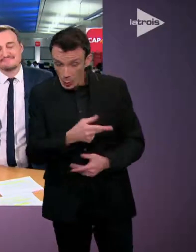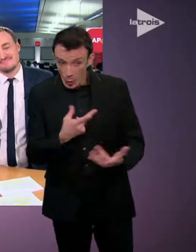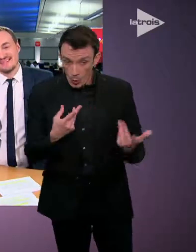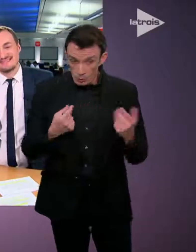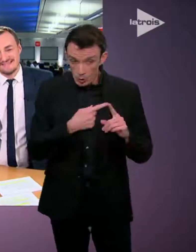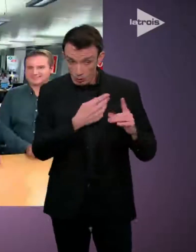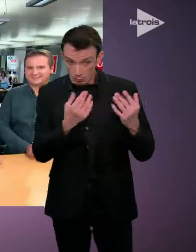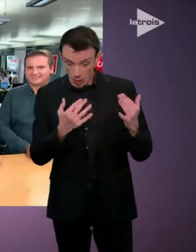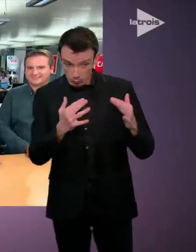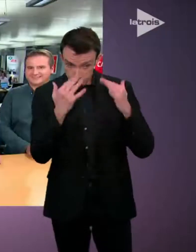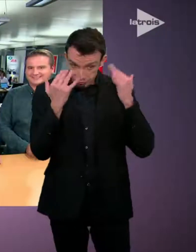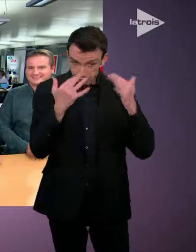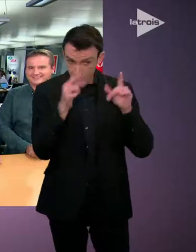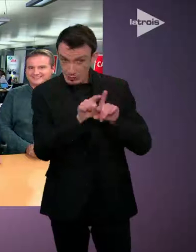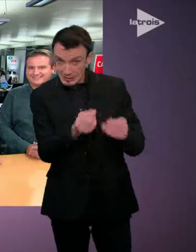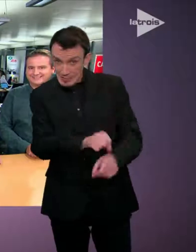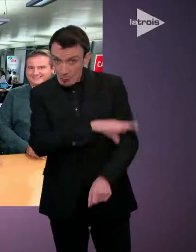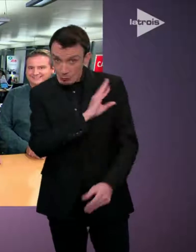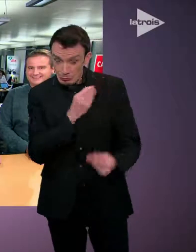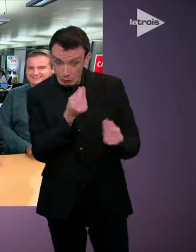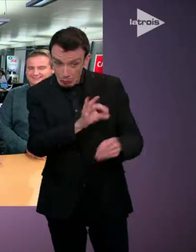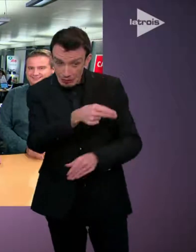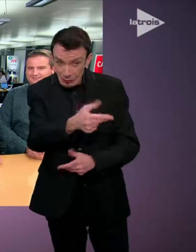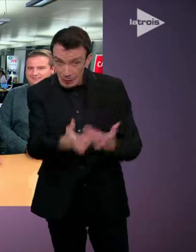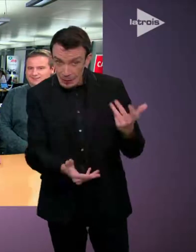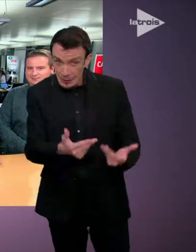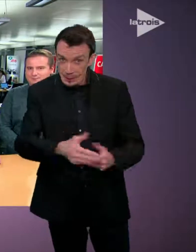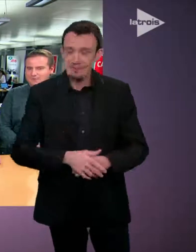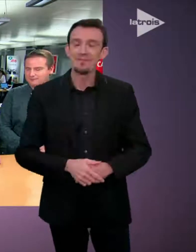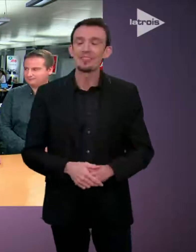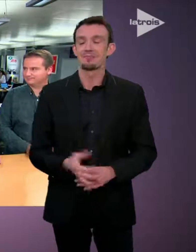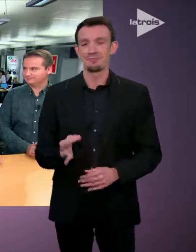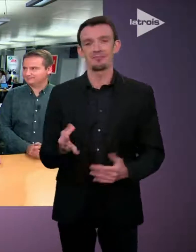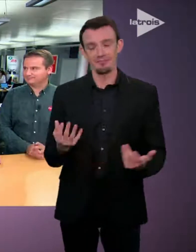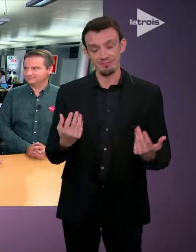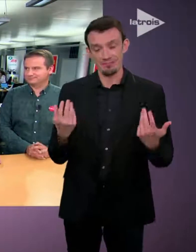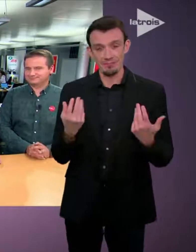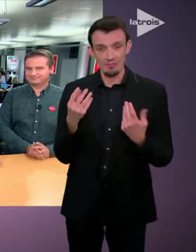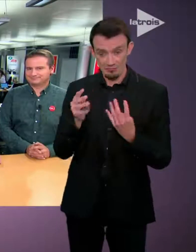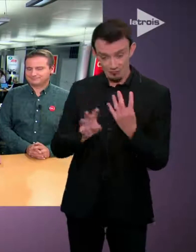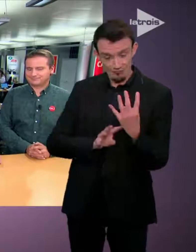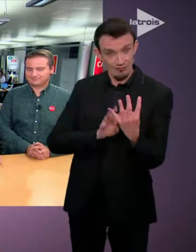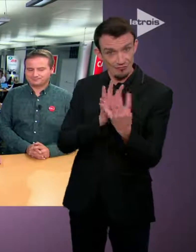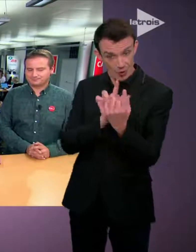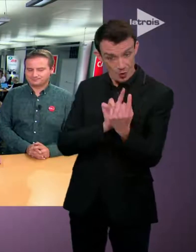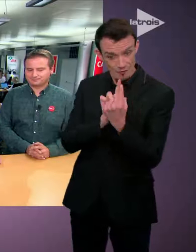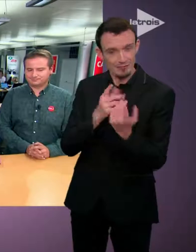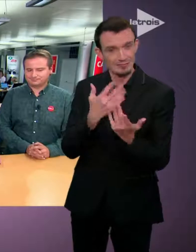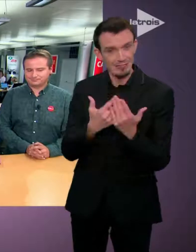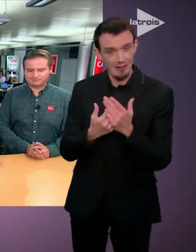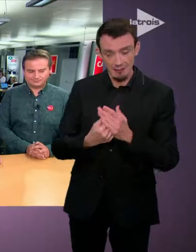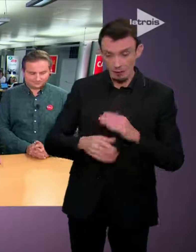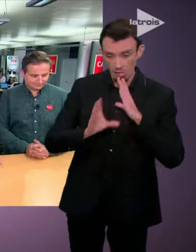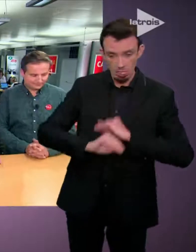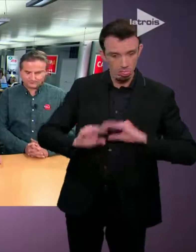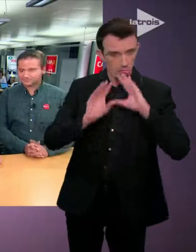émotion. C'est clair. Tout à fait. Après ce genre de rencontre, pas besoin de grands discours, pas besoin